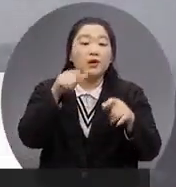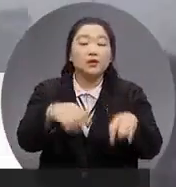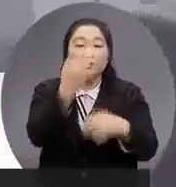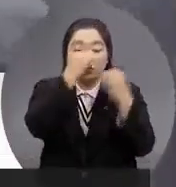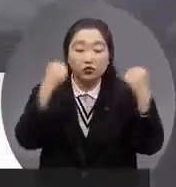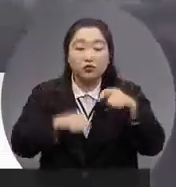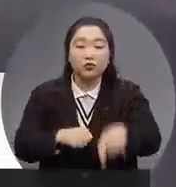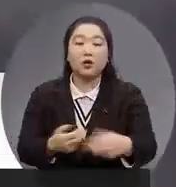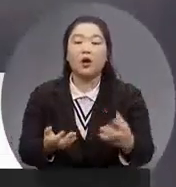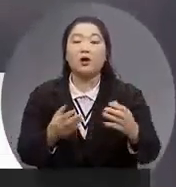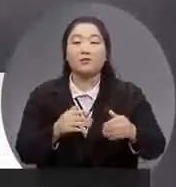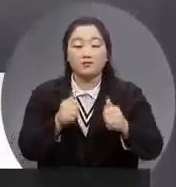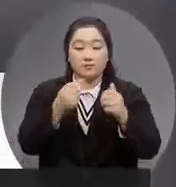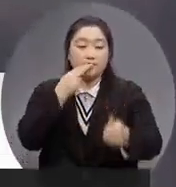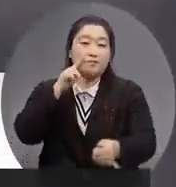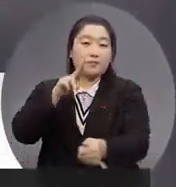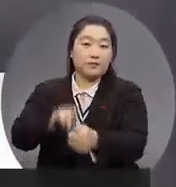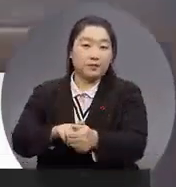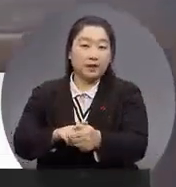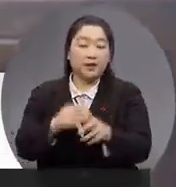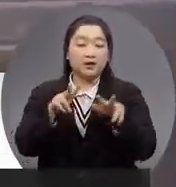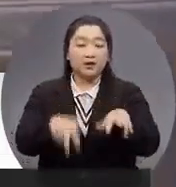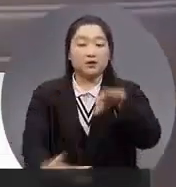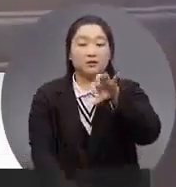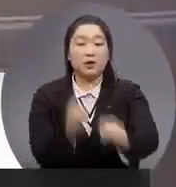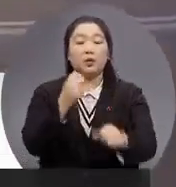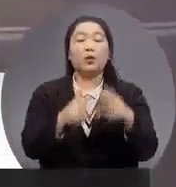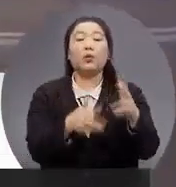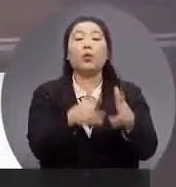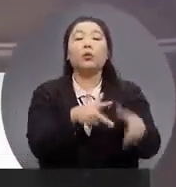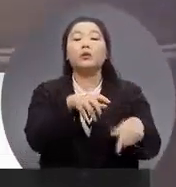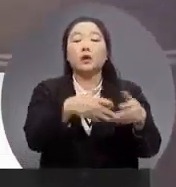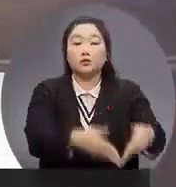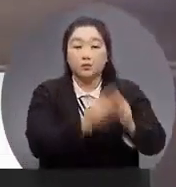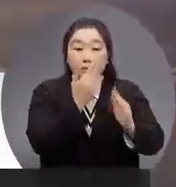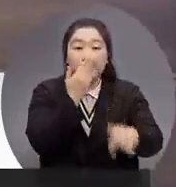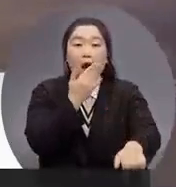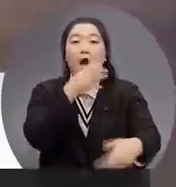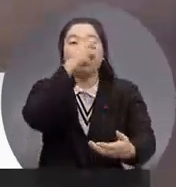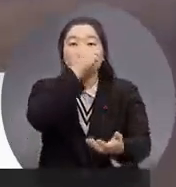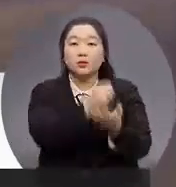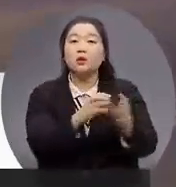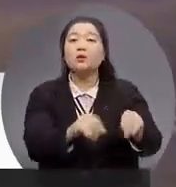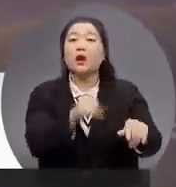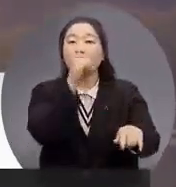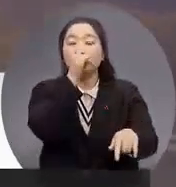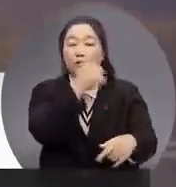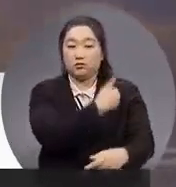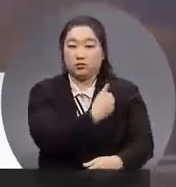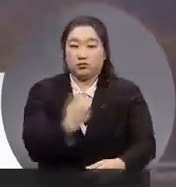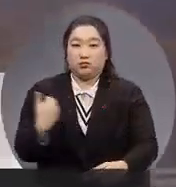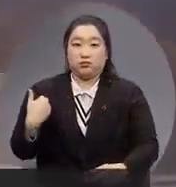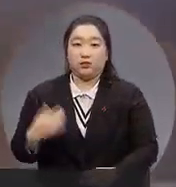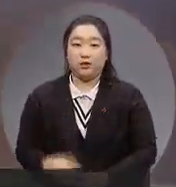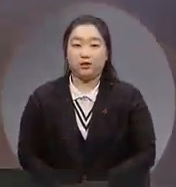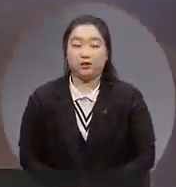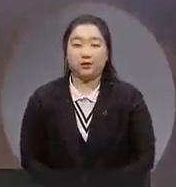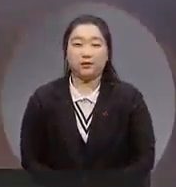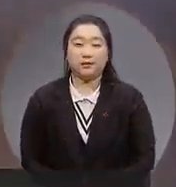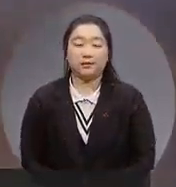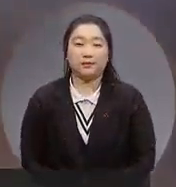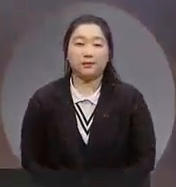충청북도도 유치해 나섰는데 지금 당장 공장을 지을 수 있는 최적의 부지가 있다고 자신감을 내비쳤습니다